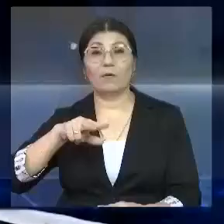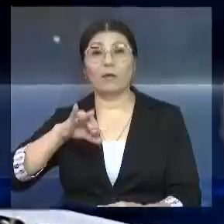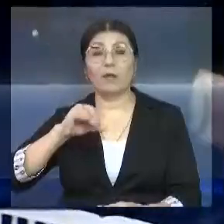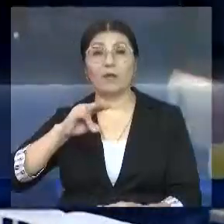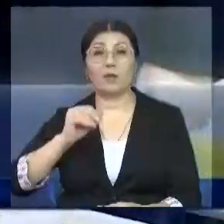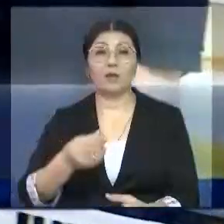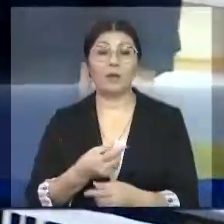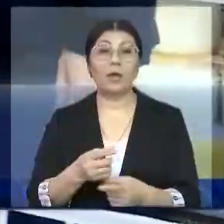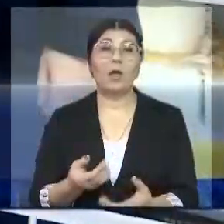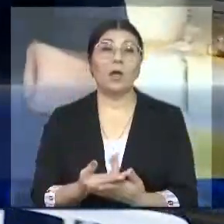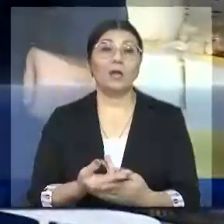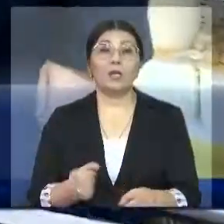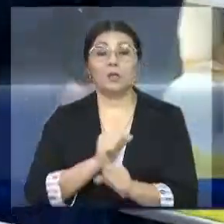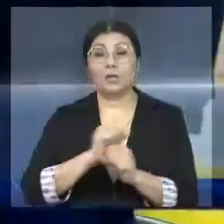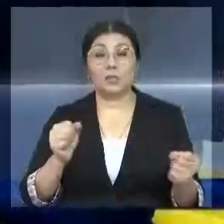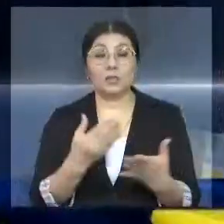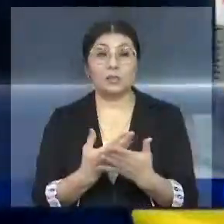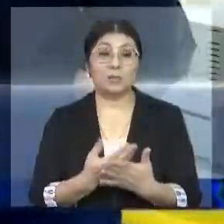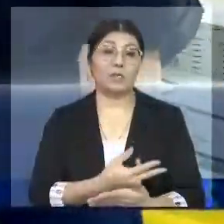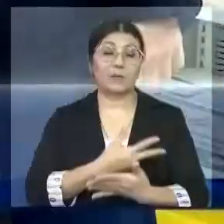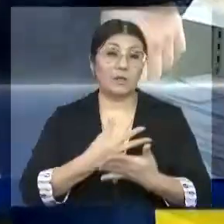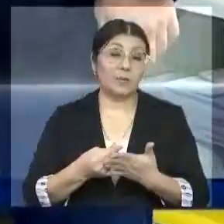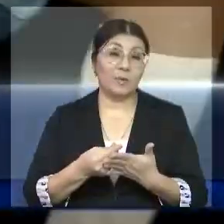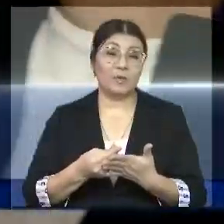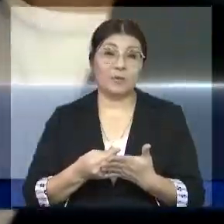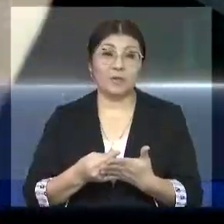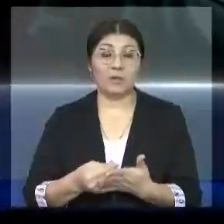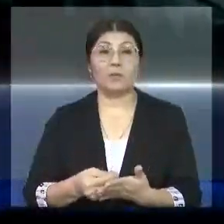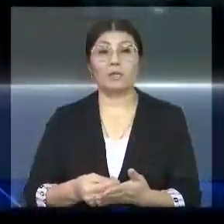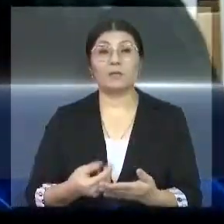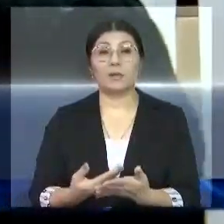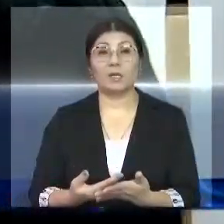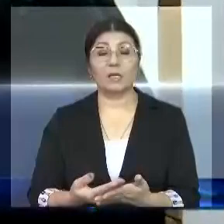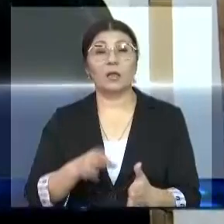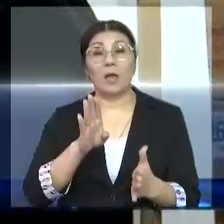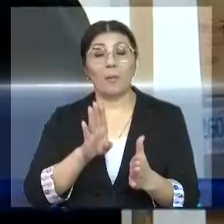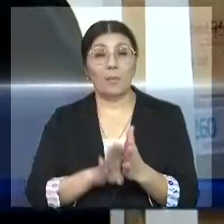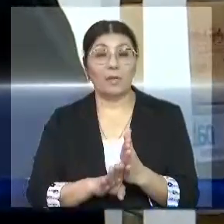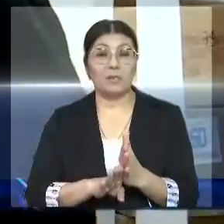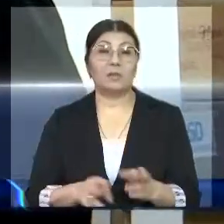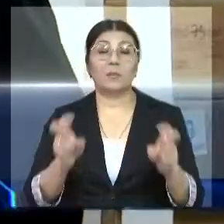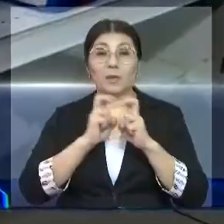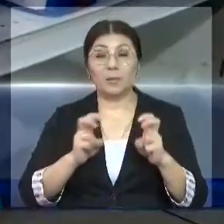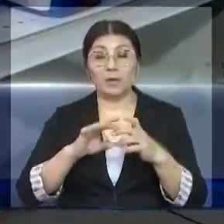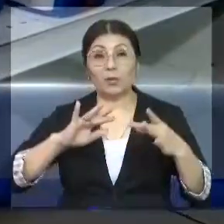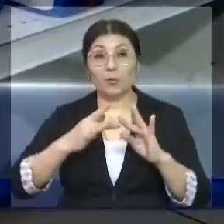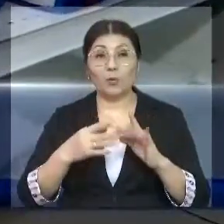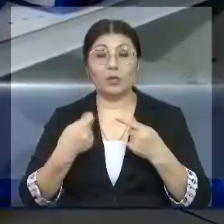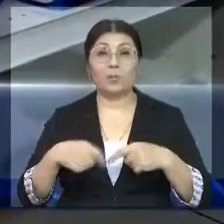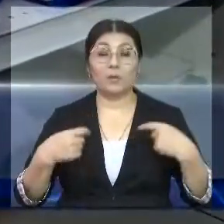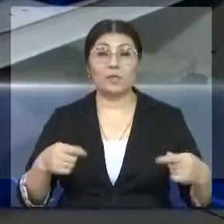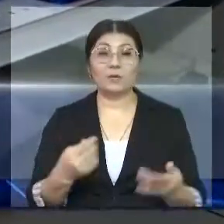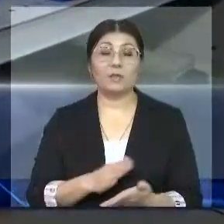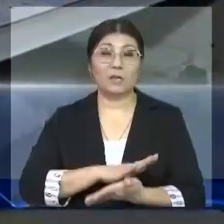не приобретать пищевую продукцию, особенно маринады, в местах неустановленной торговли или через непроверенных онлайн-продавцов. Тщательно